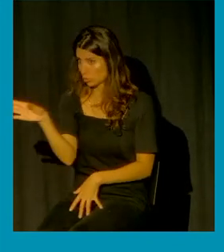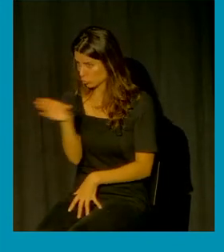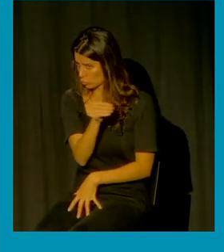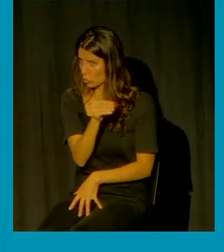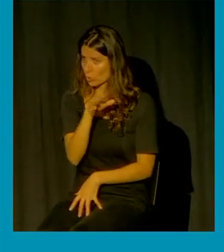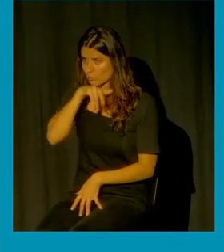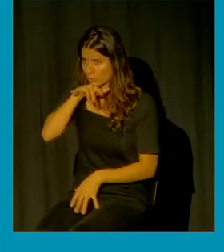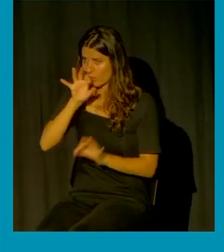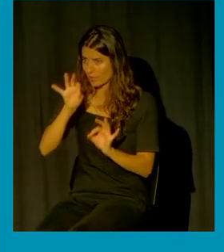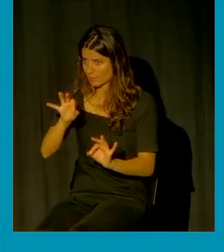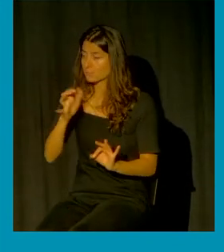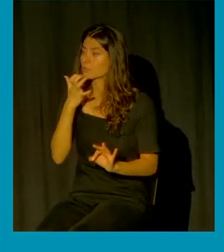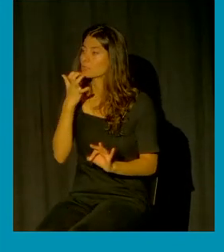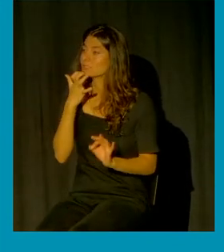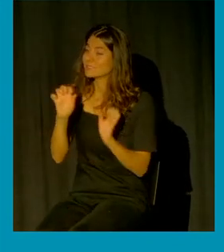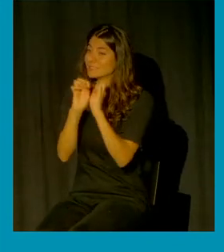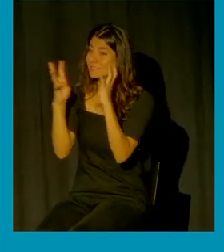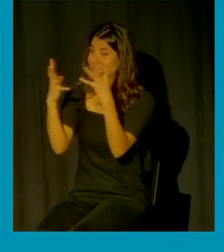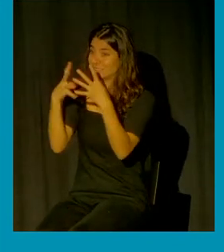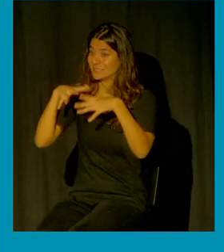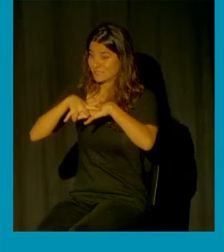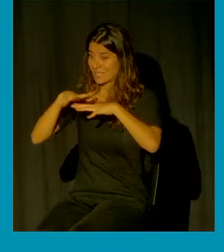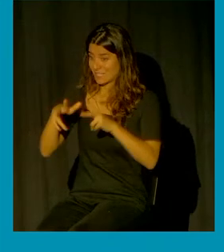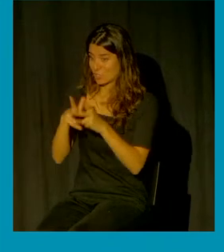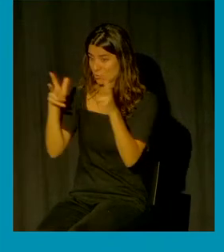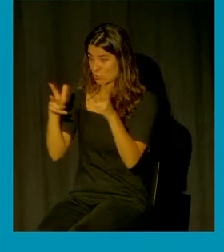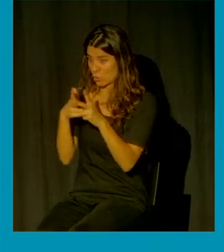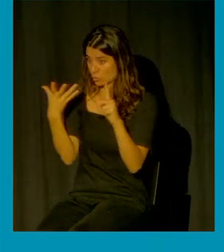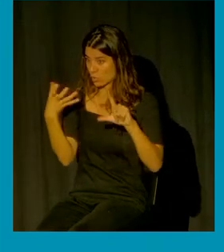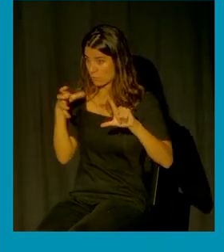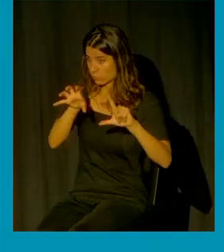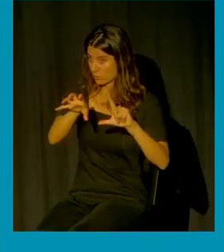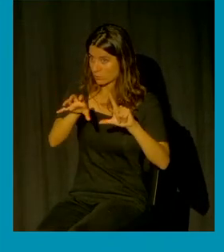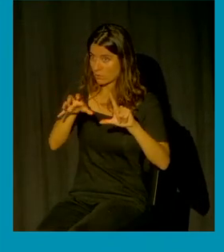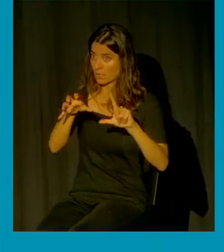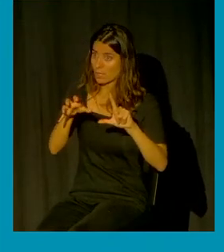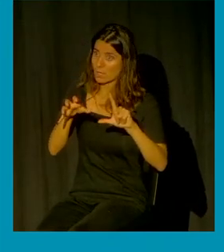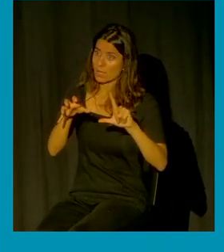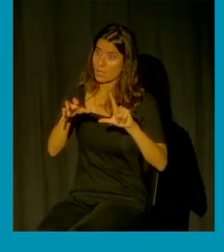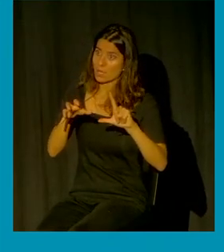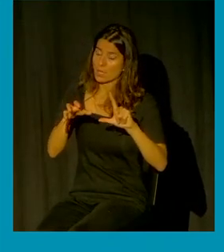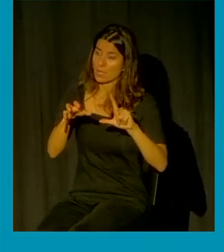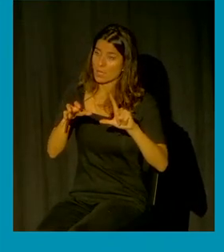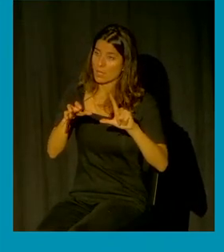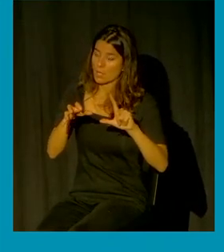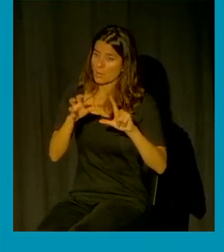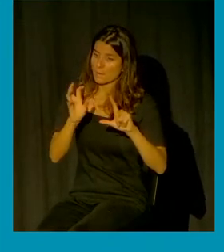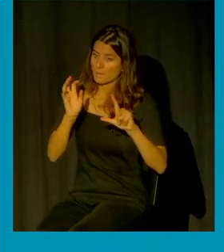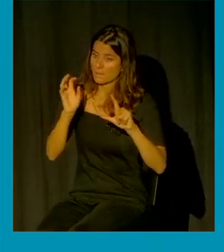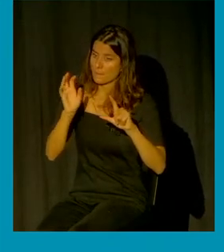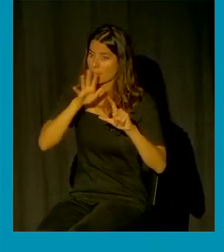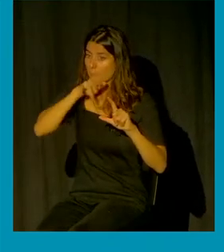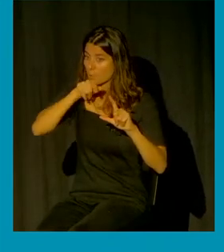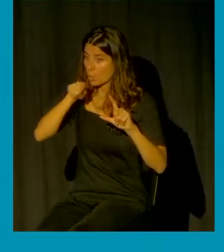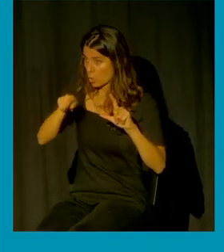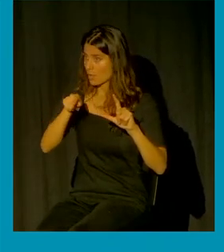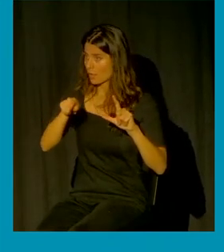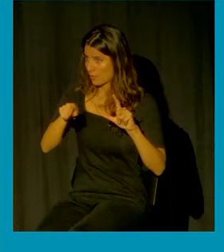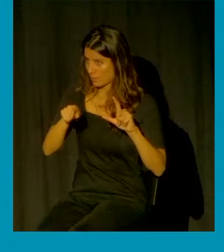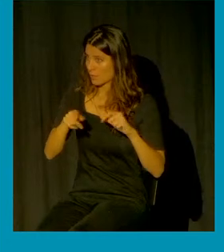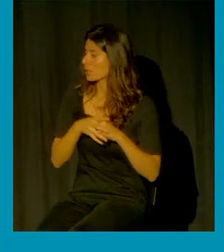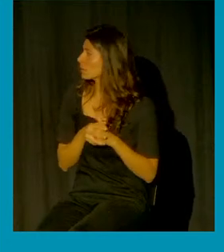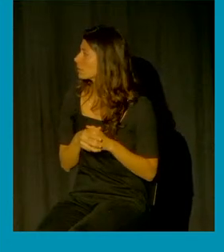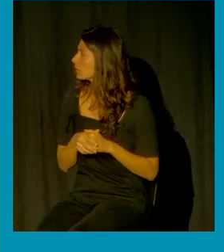que es projecten a través de xarxes socials contra dones significades que són les que representen les reivindicacions de dones